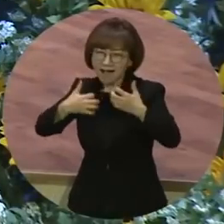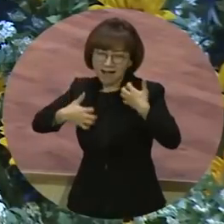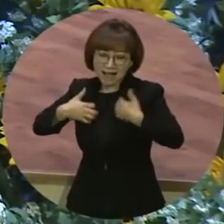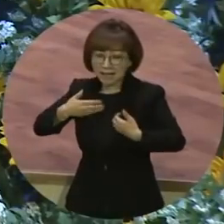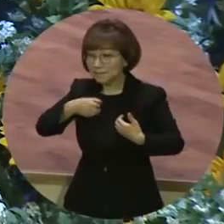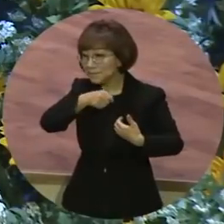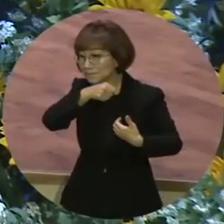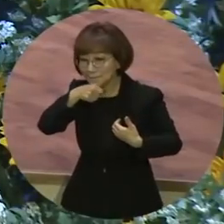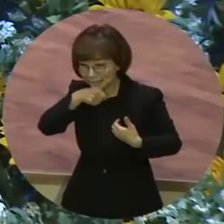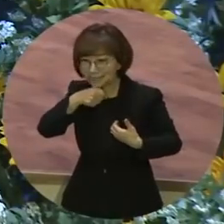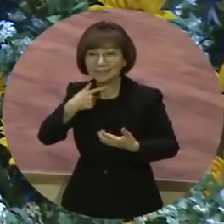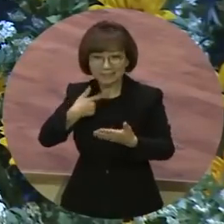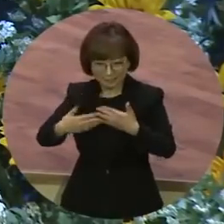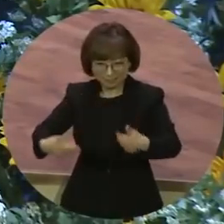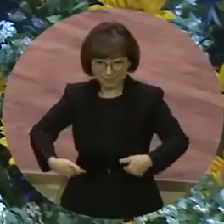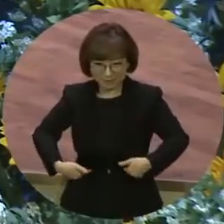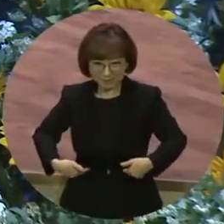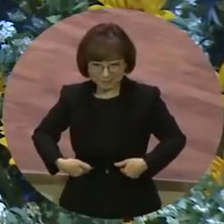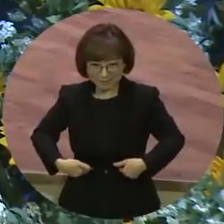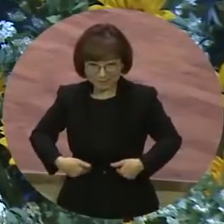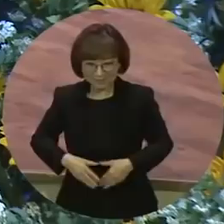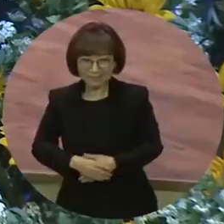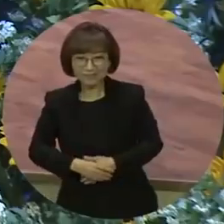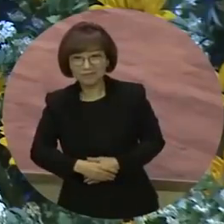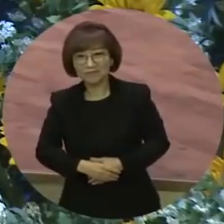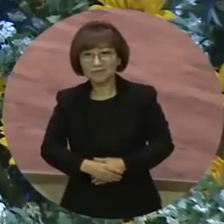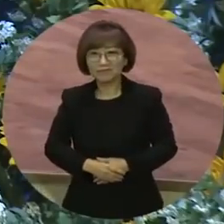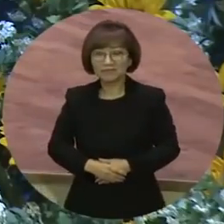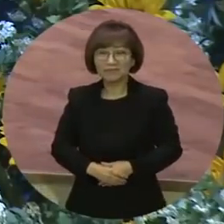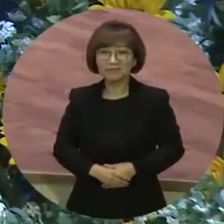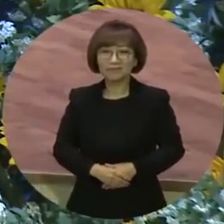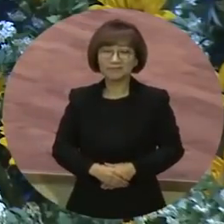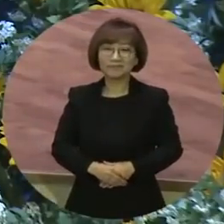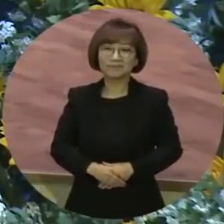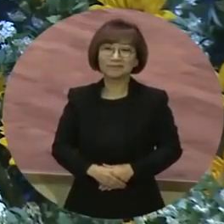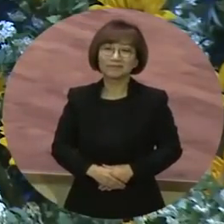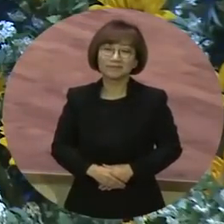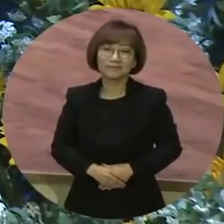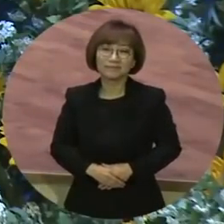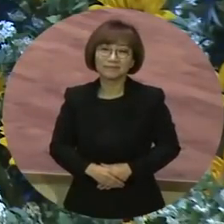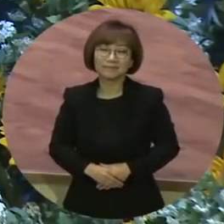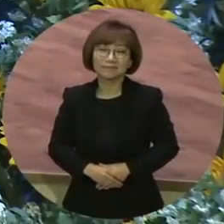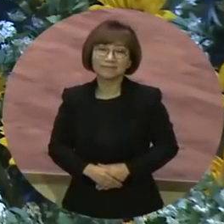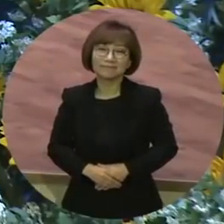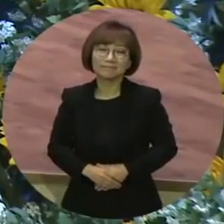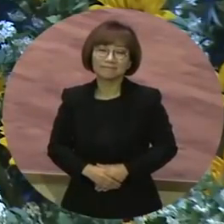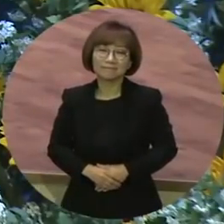아멘. 이런 신앙생활이 성경적